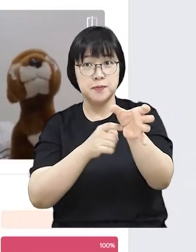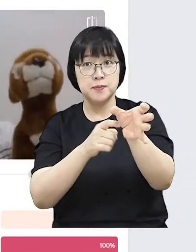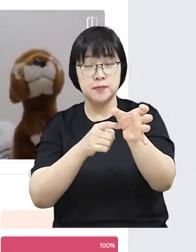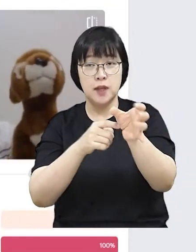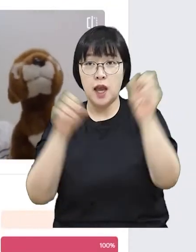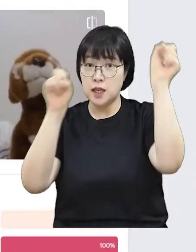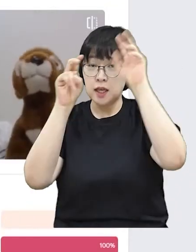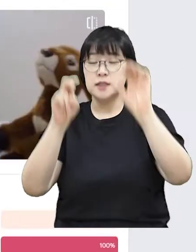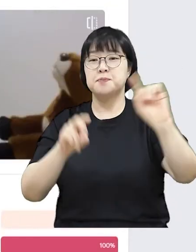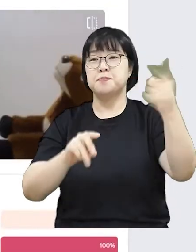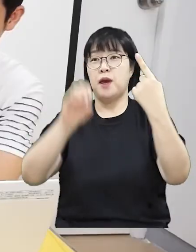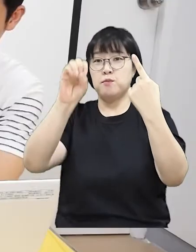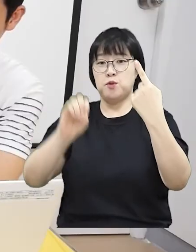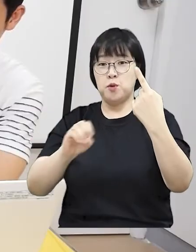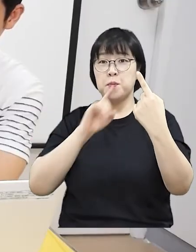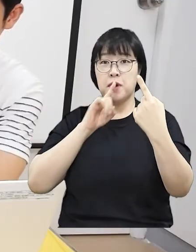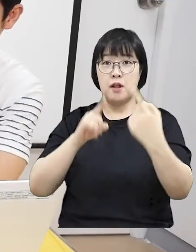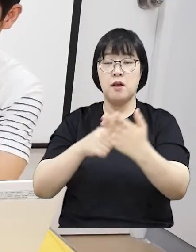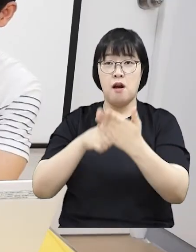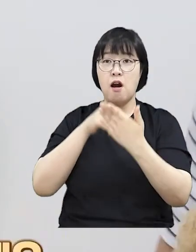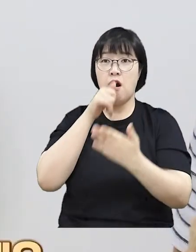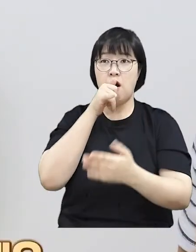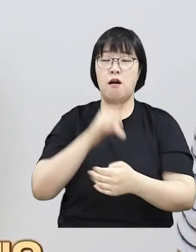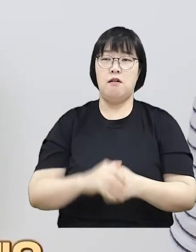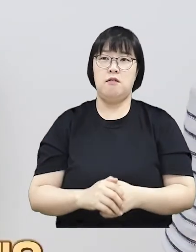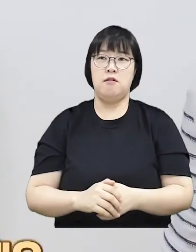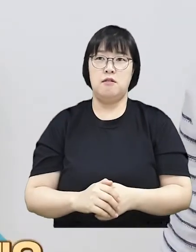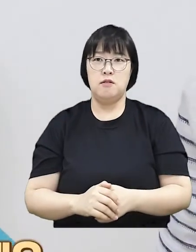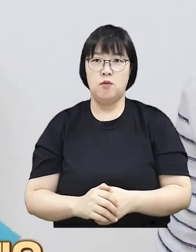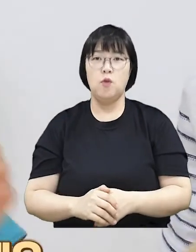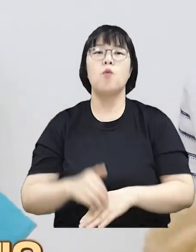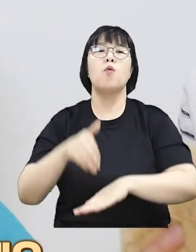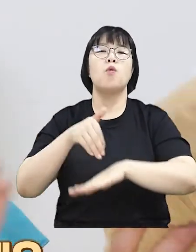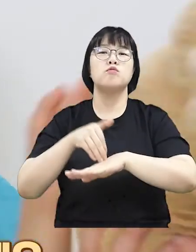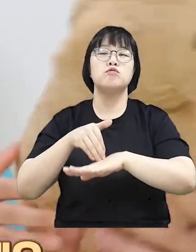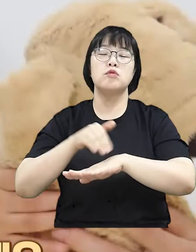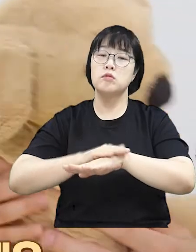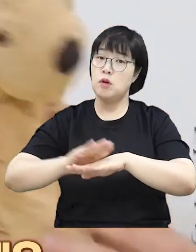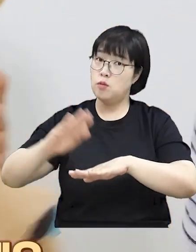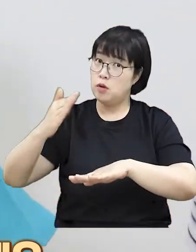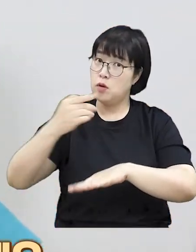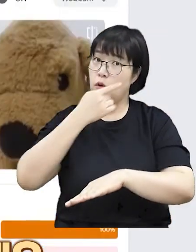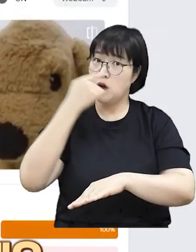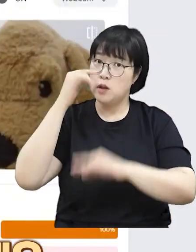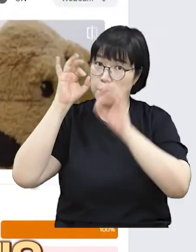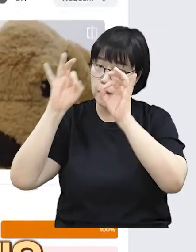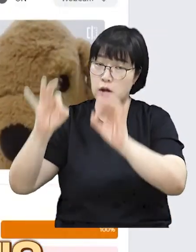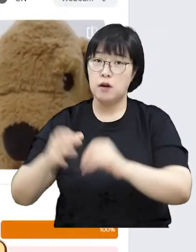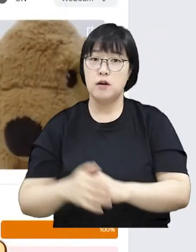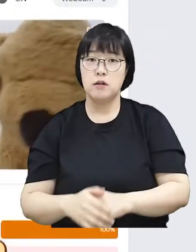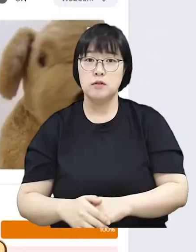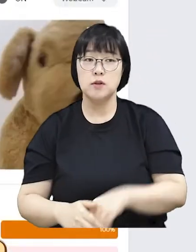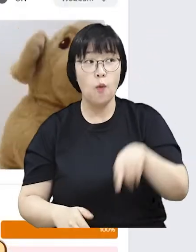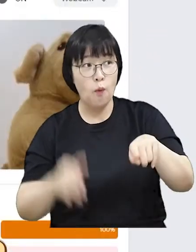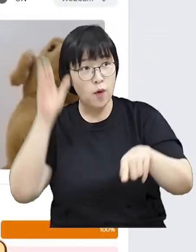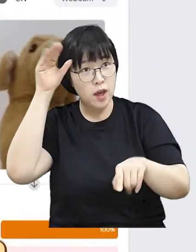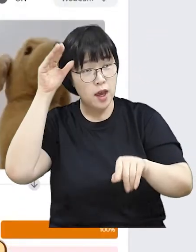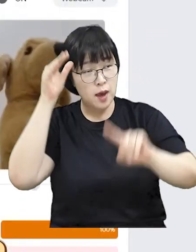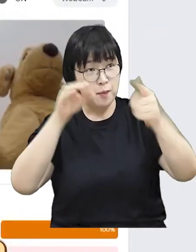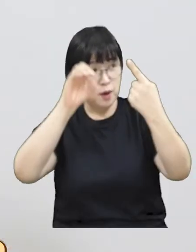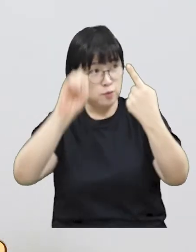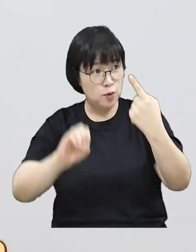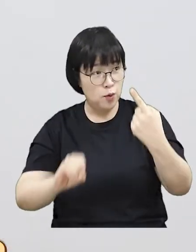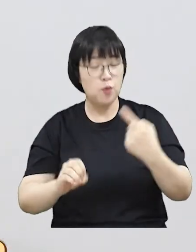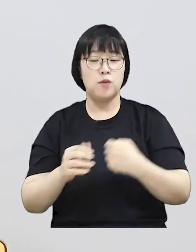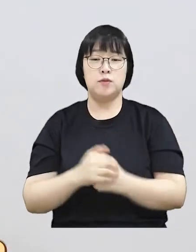사슴도 그냥 진짜 사슴 100%다. 그렇죠? 훈련을 했는지 인공지능 한번 확인해 볼게요. 어, 보자. 강아지 100